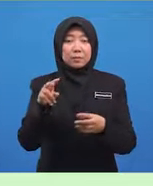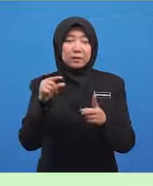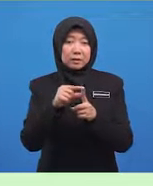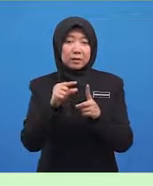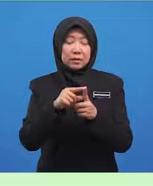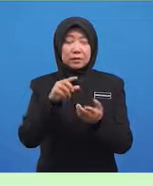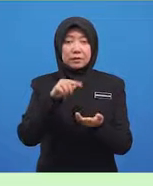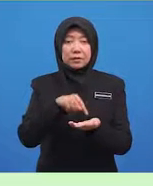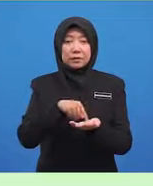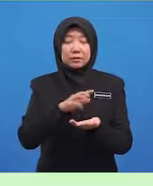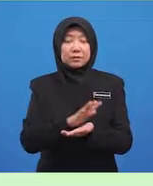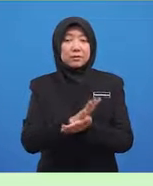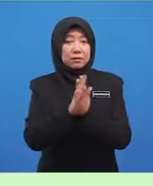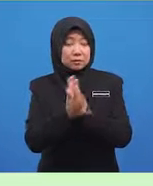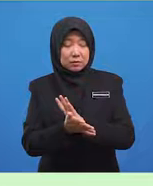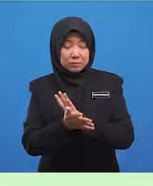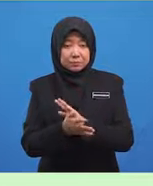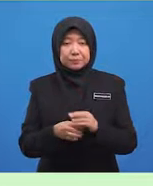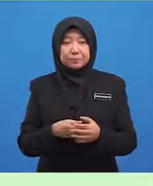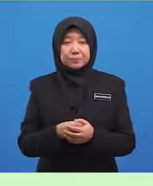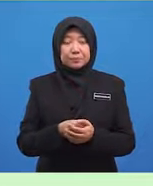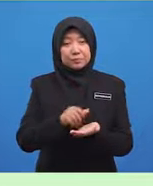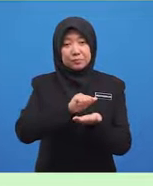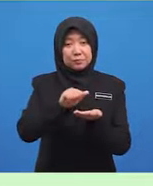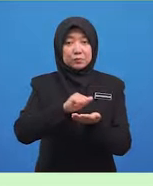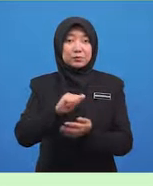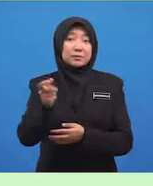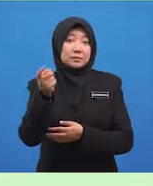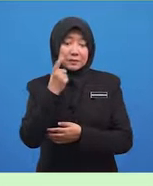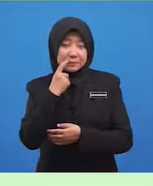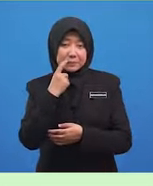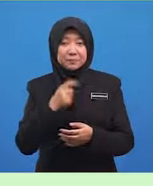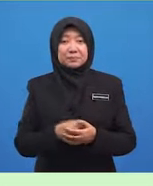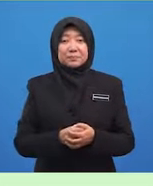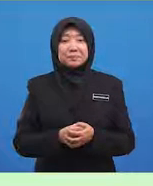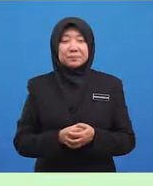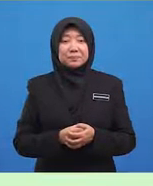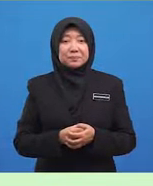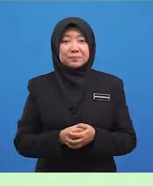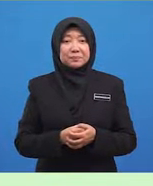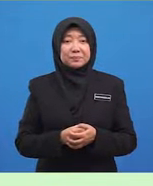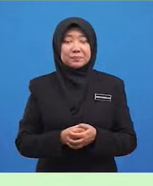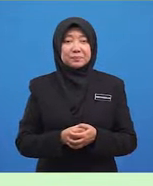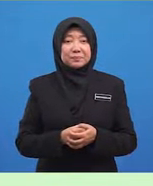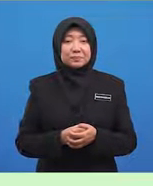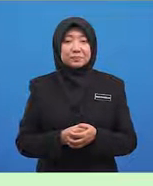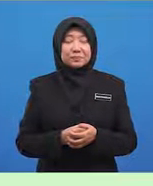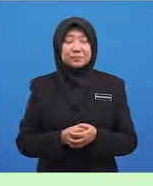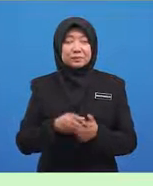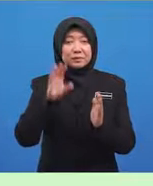menerbitkan perkataan yang baharu, iaitu berus gigi. Gambar yang ketiga pula